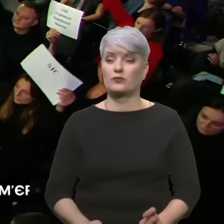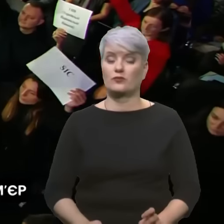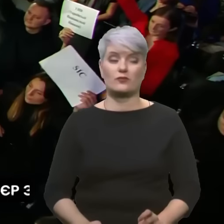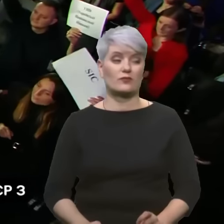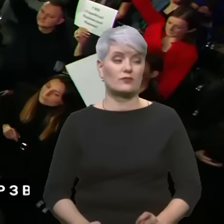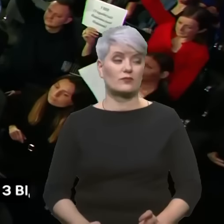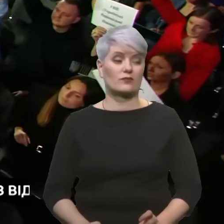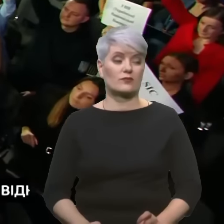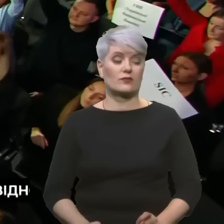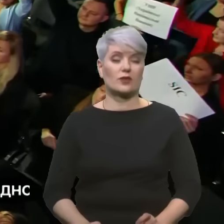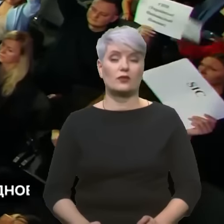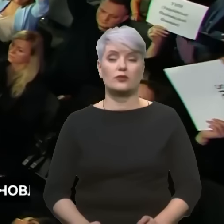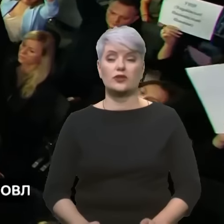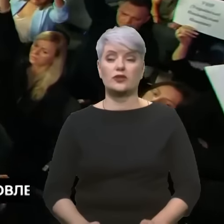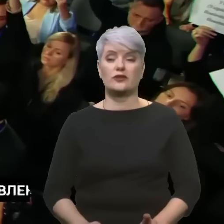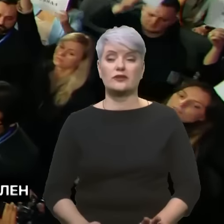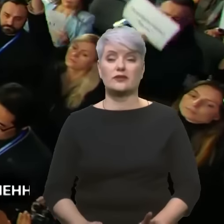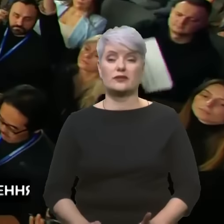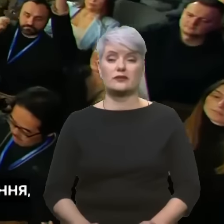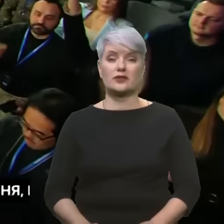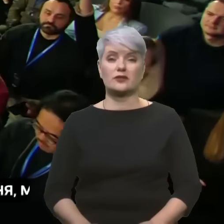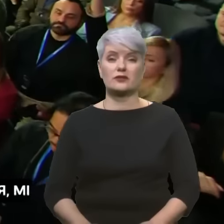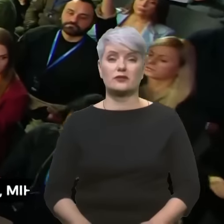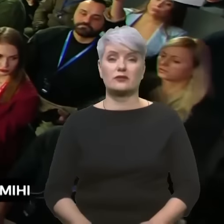Будь ласка, BBC World.